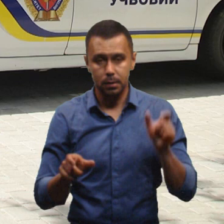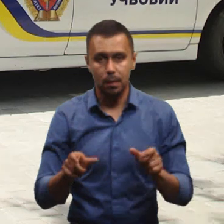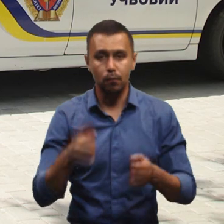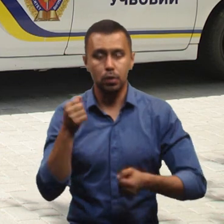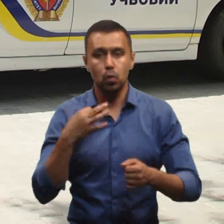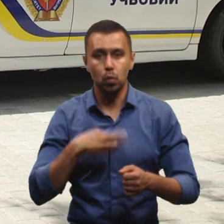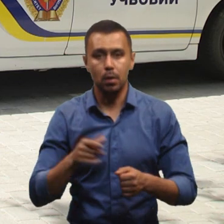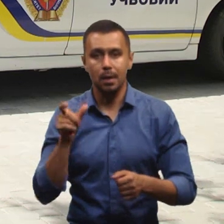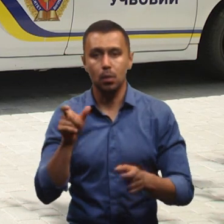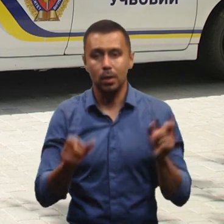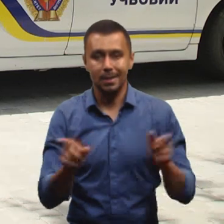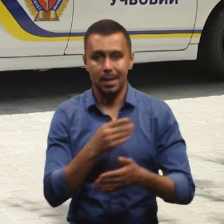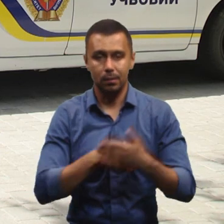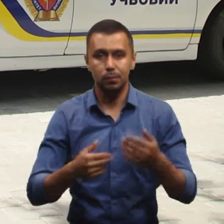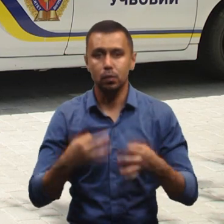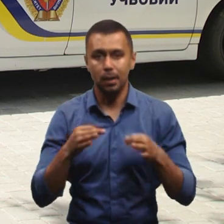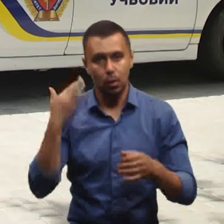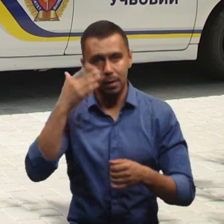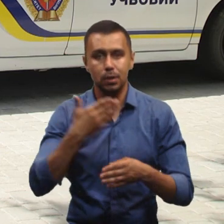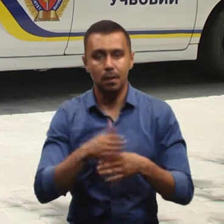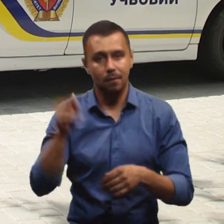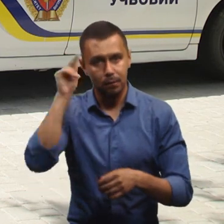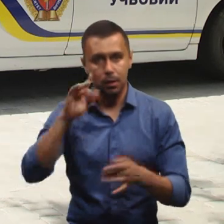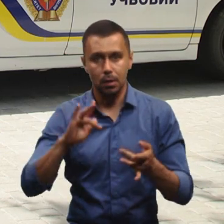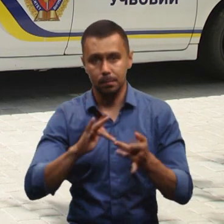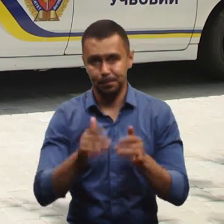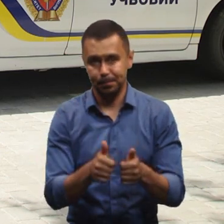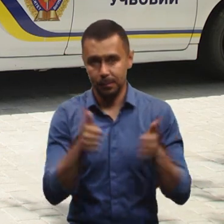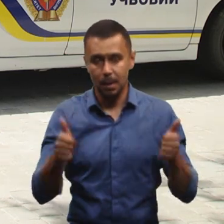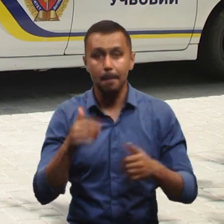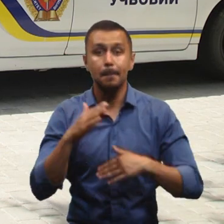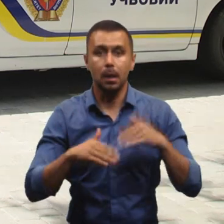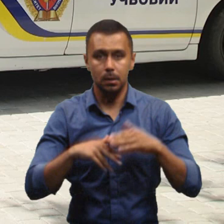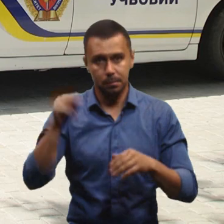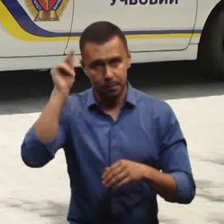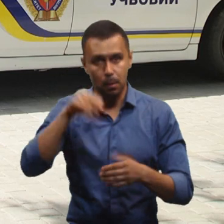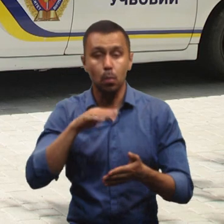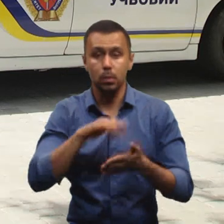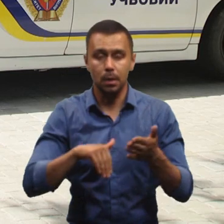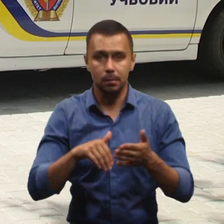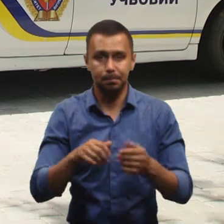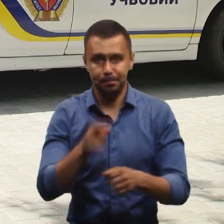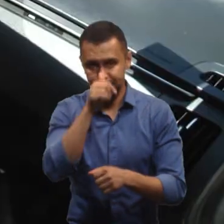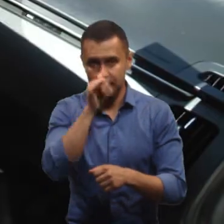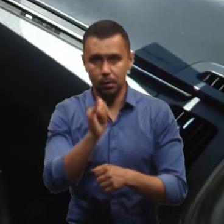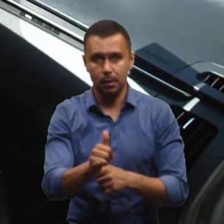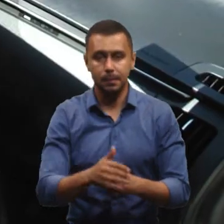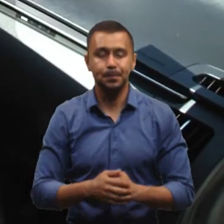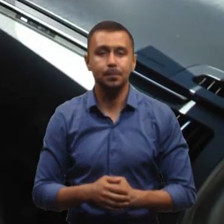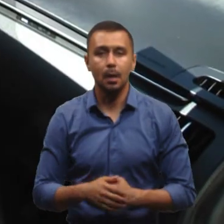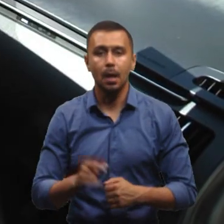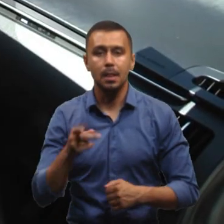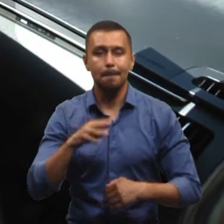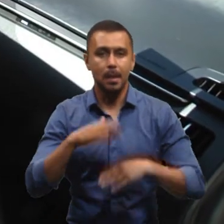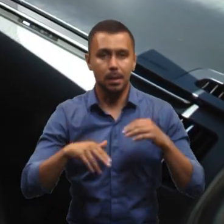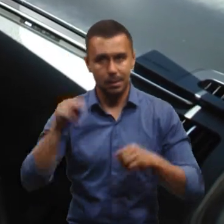з інвалідністю дозволяється теоретичну частину вивчати онлайн. Проте практичні заняття пропускати не дозволяється. Для практичних